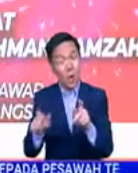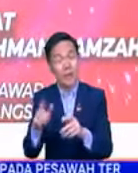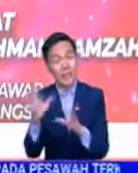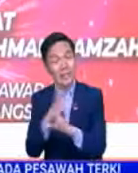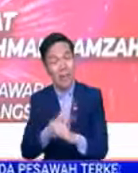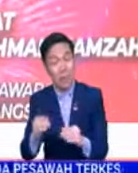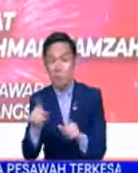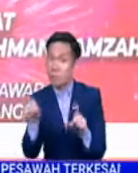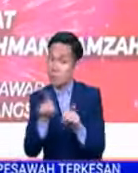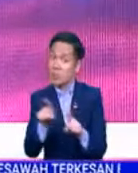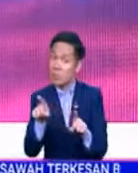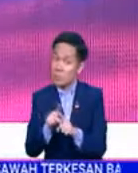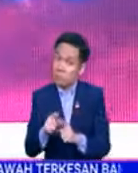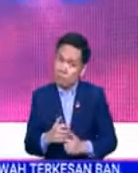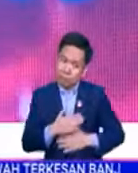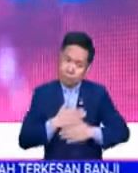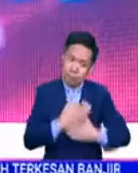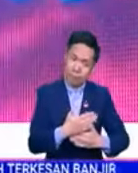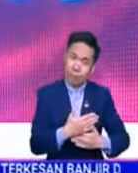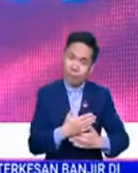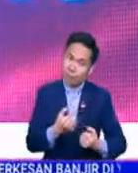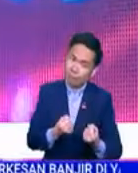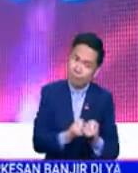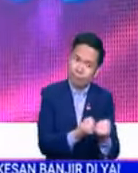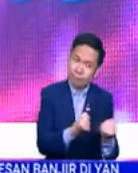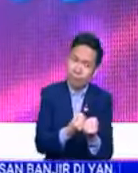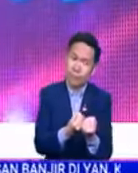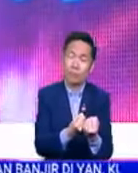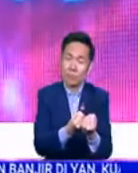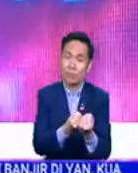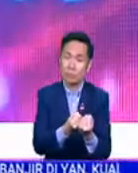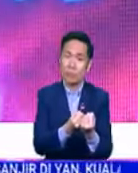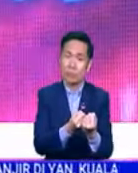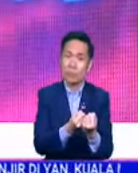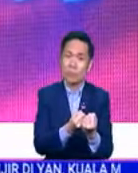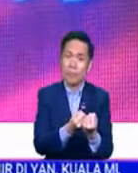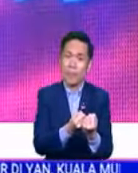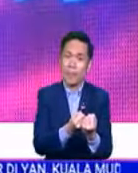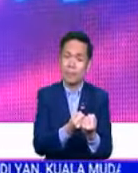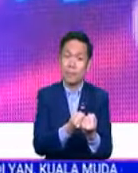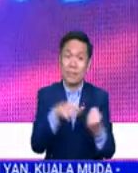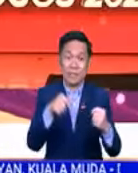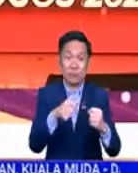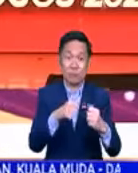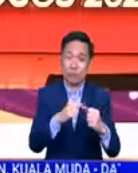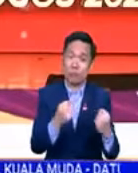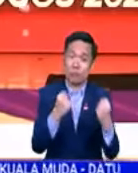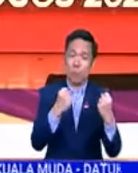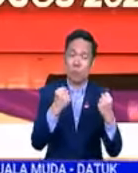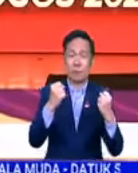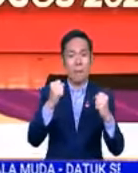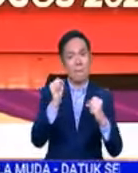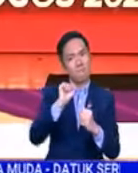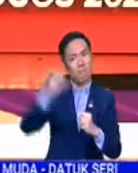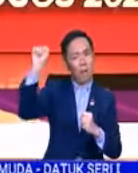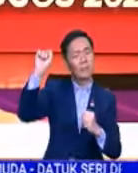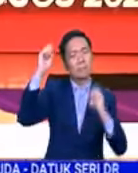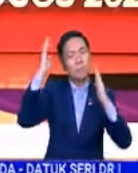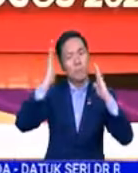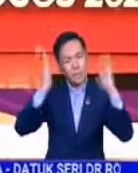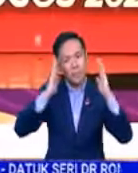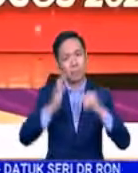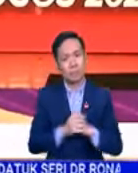turut berbakti di dalam memartabatkan negara kita ini sebagai sebuah negara yang merdeka.